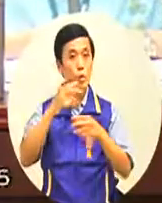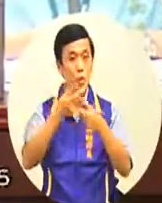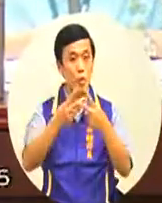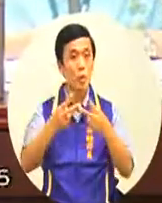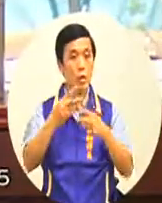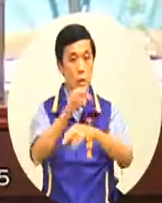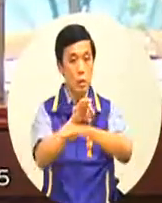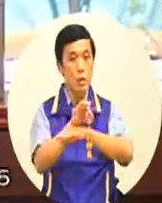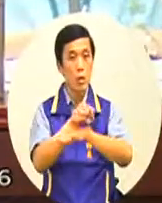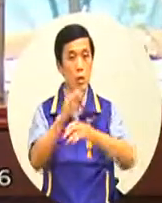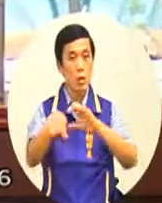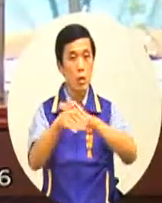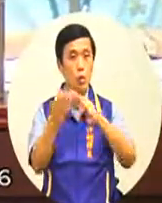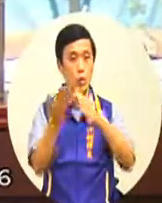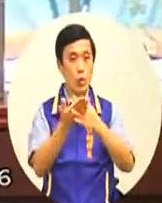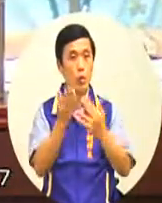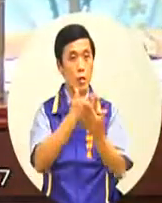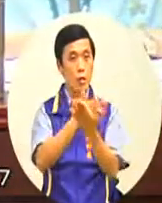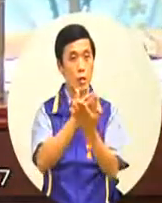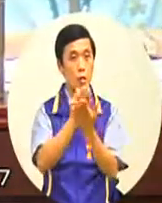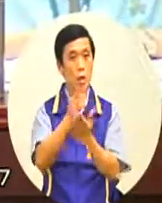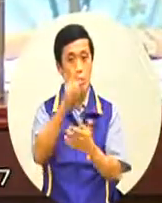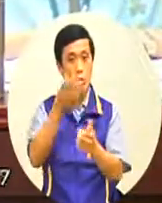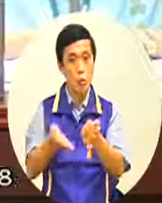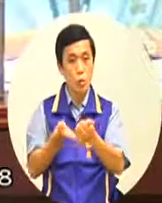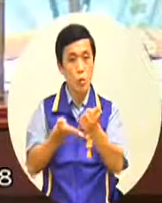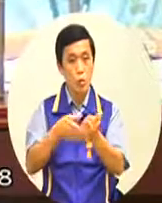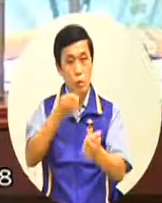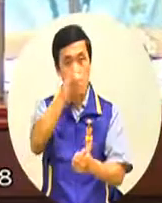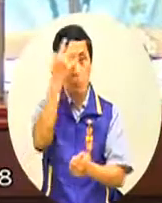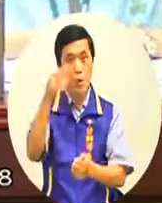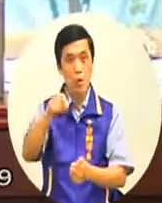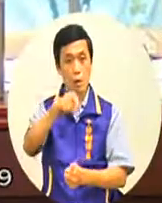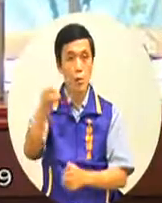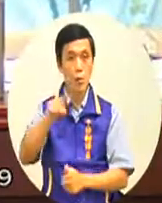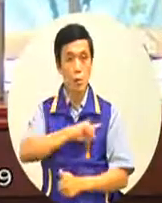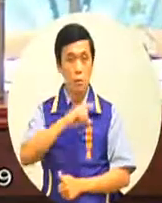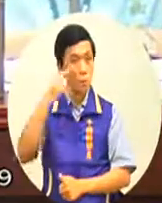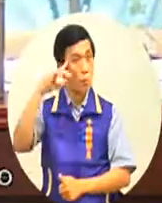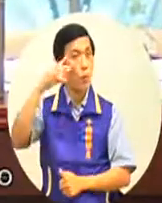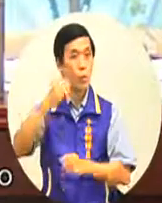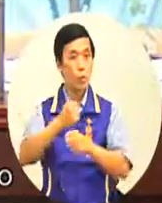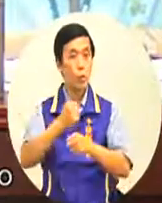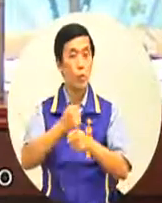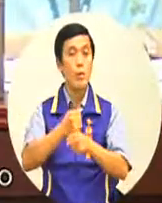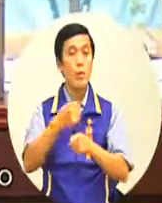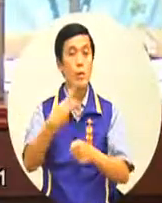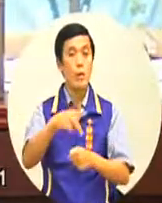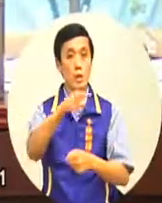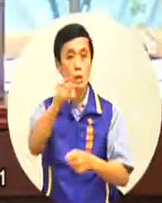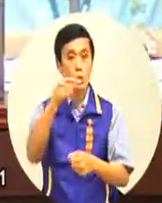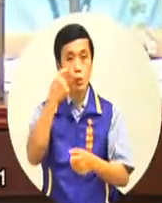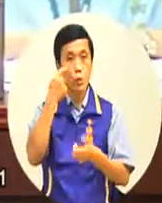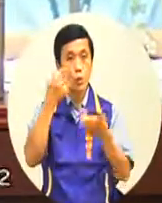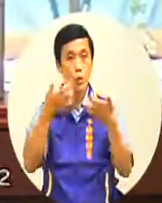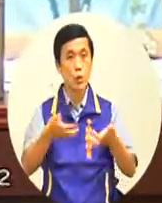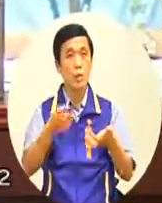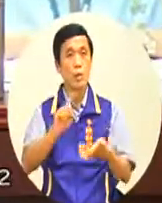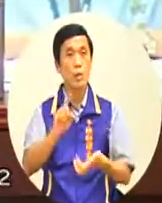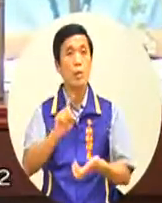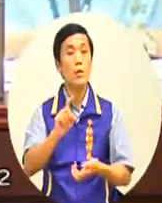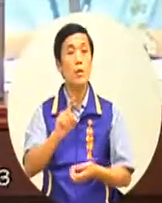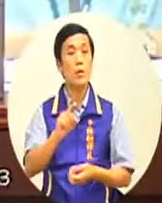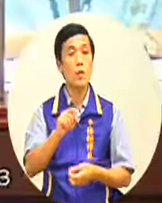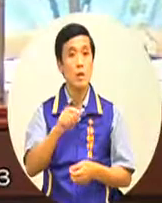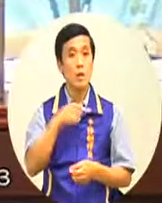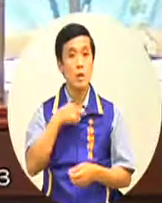我们也鼓励我们的年轻朋友可以创业。那另外一个大家很在意的薪资的问题，那这个部分